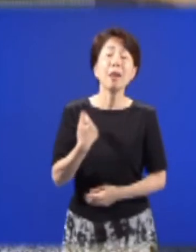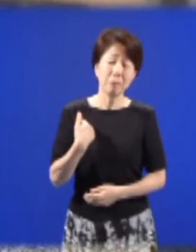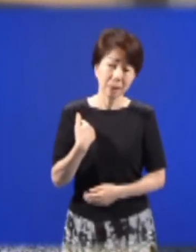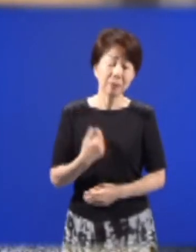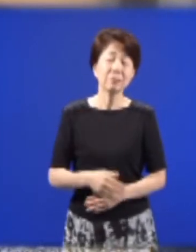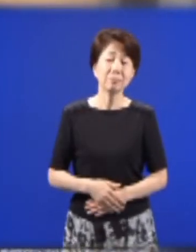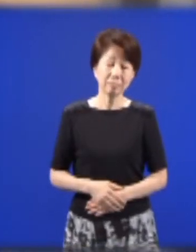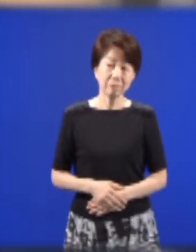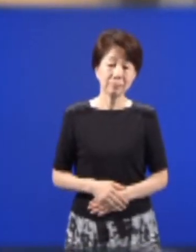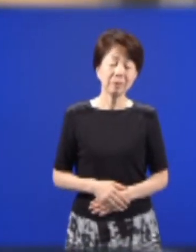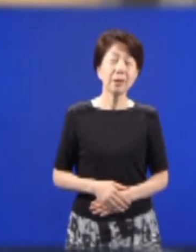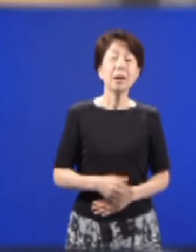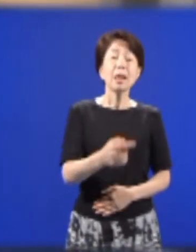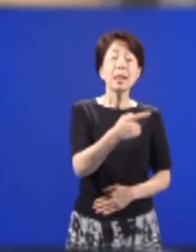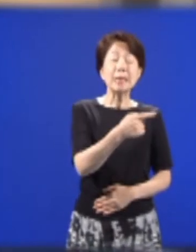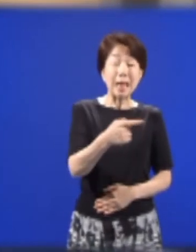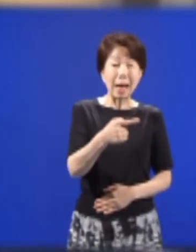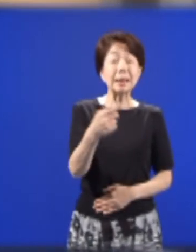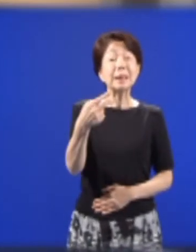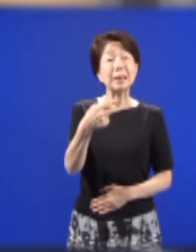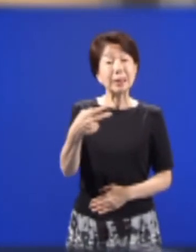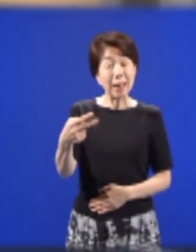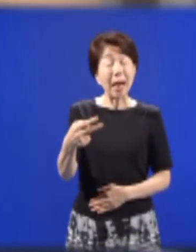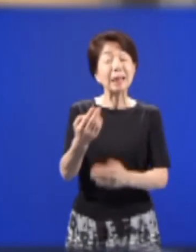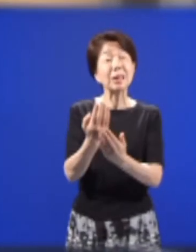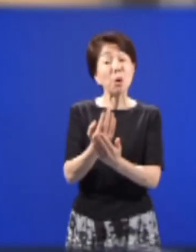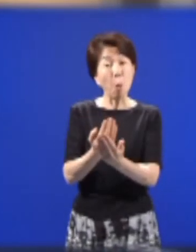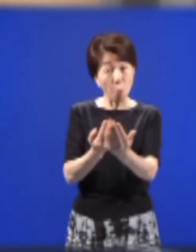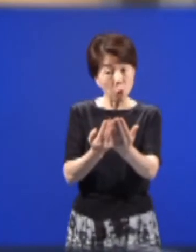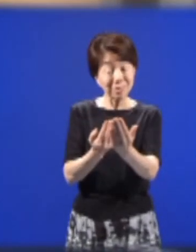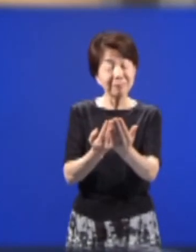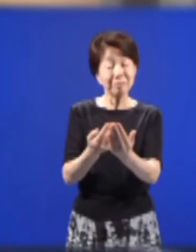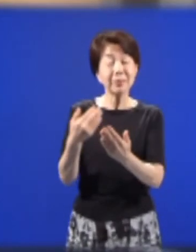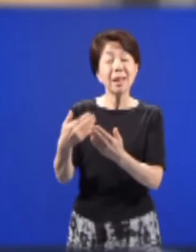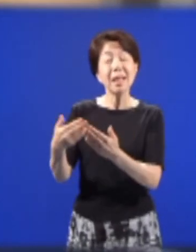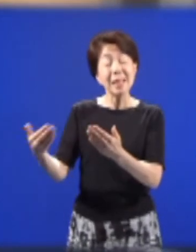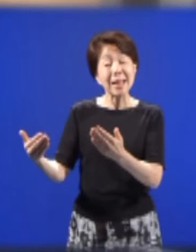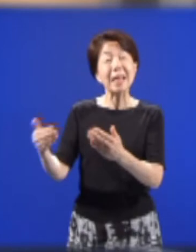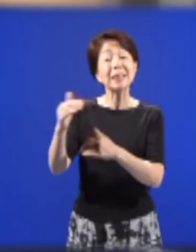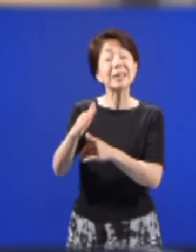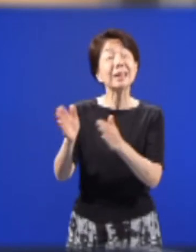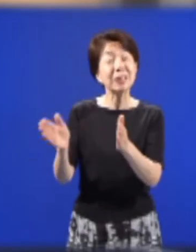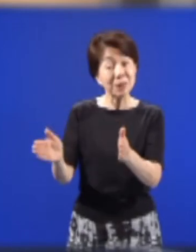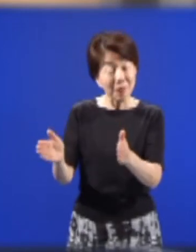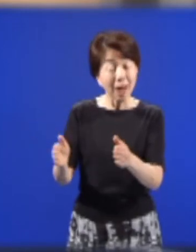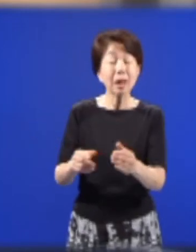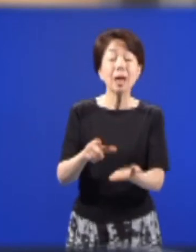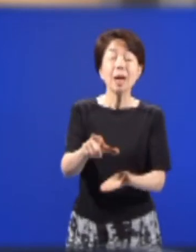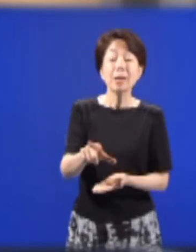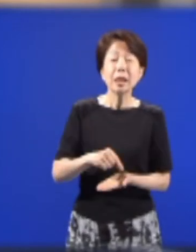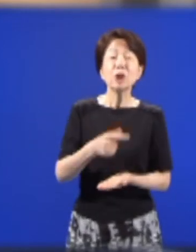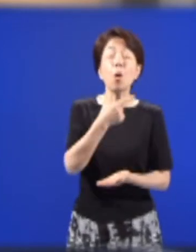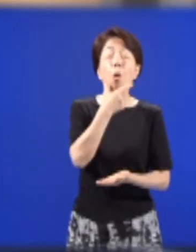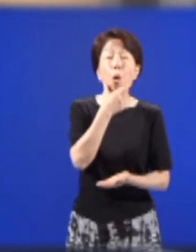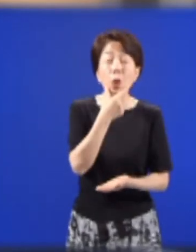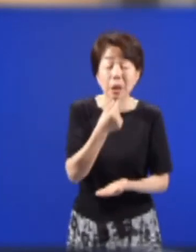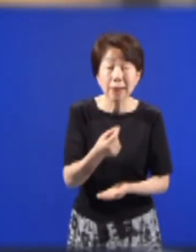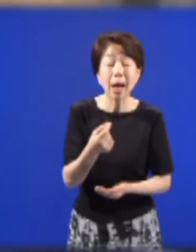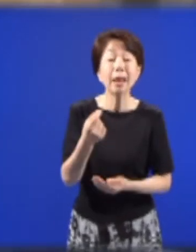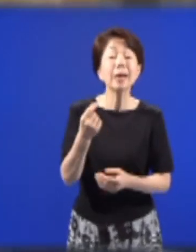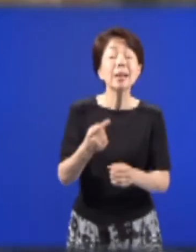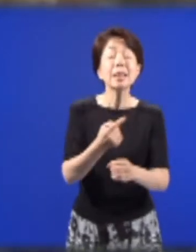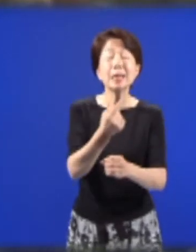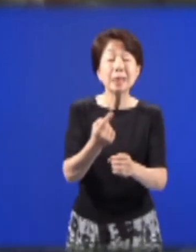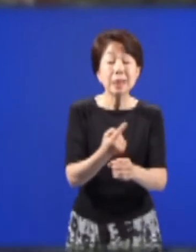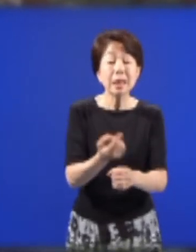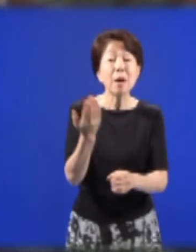。第1ホール、第2ホール、そして展示室は利用したい日の1